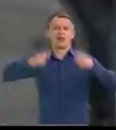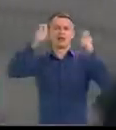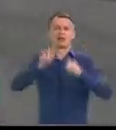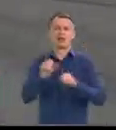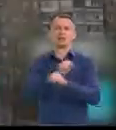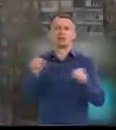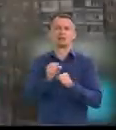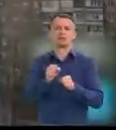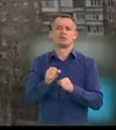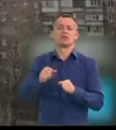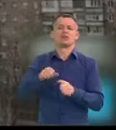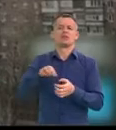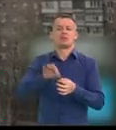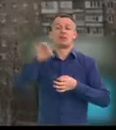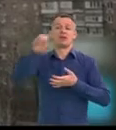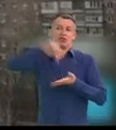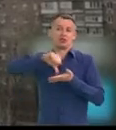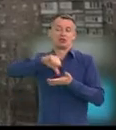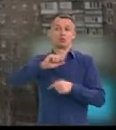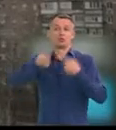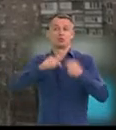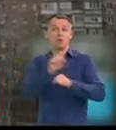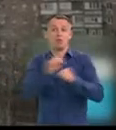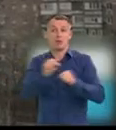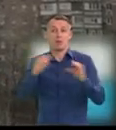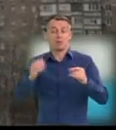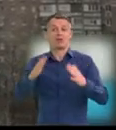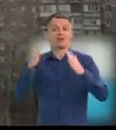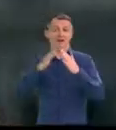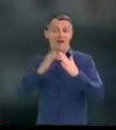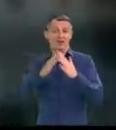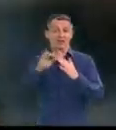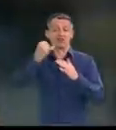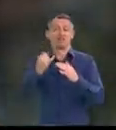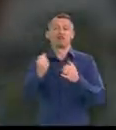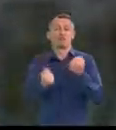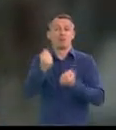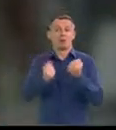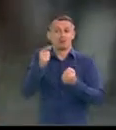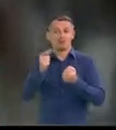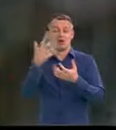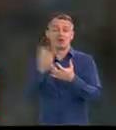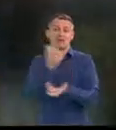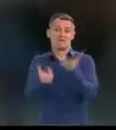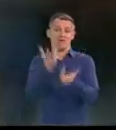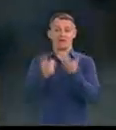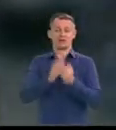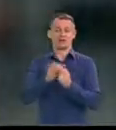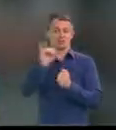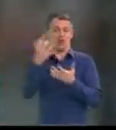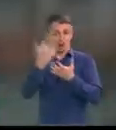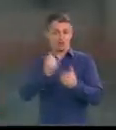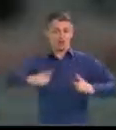rather far from the center. În urma bombardamentelor, mai multe locuințe și mașini ale civililor au fost cuprinse de flăcări. Cei care au